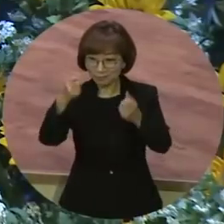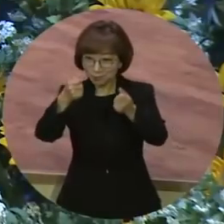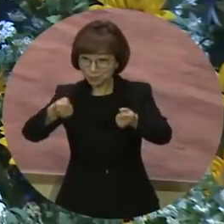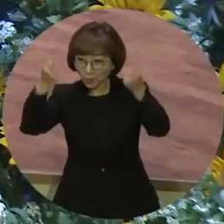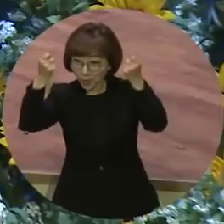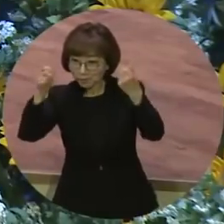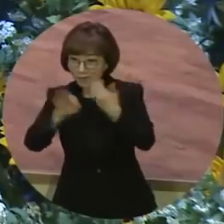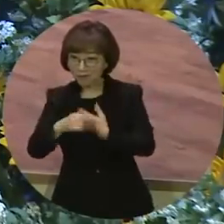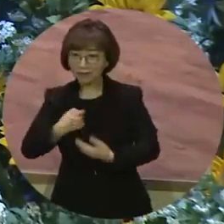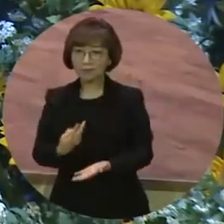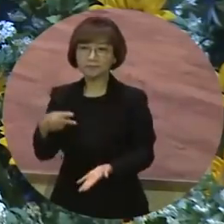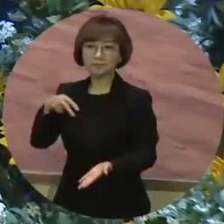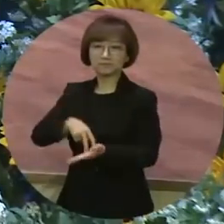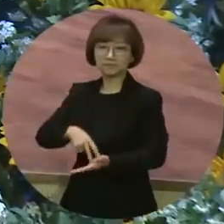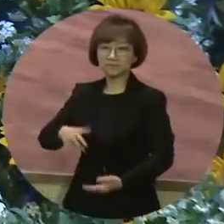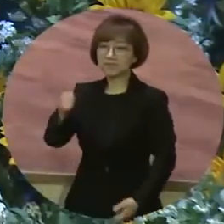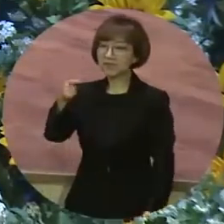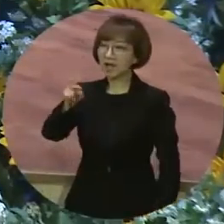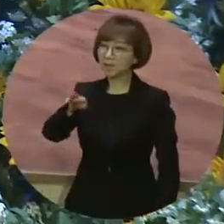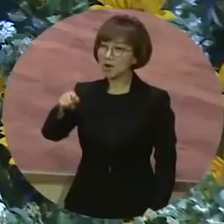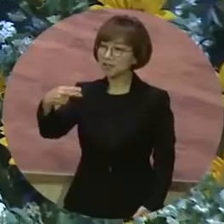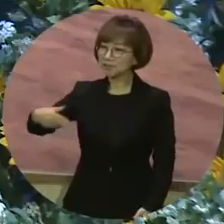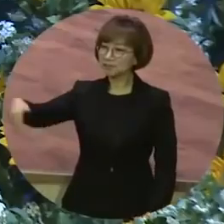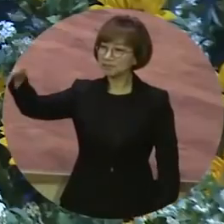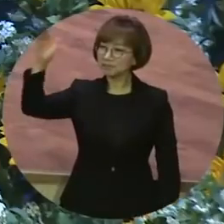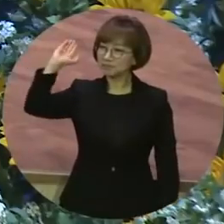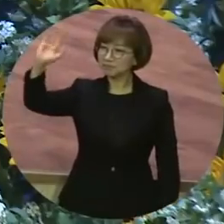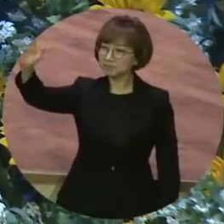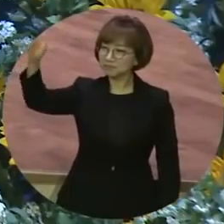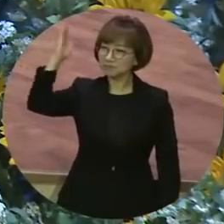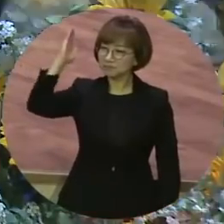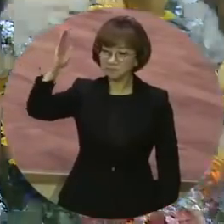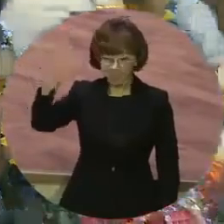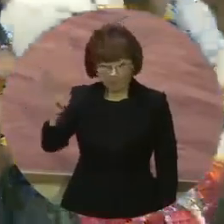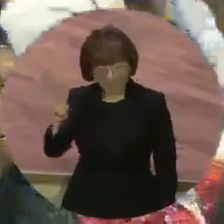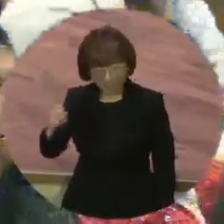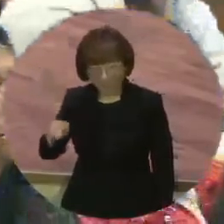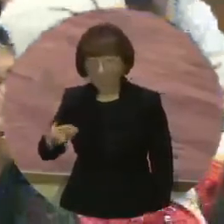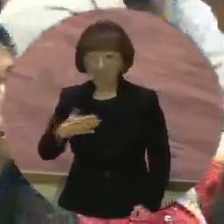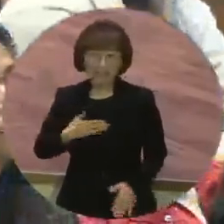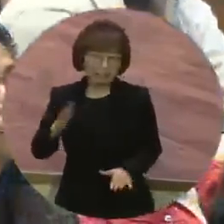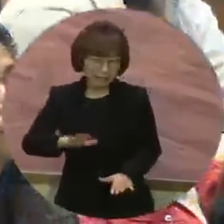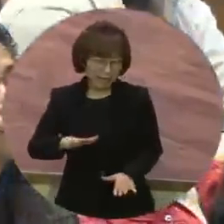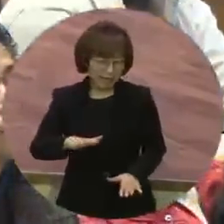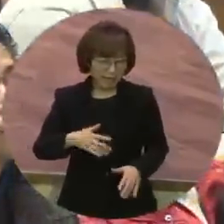서울대학 이럴 거 아니에요. 아니요. 자 부산에 똥통대학 나왔어.